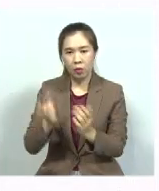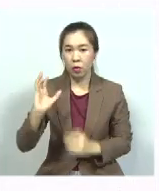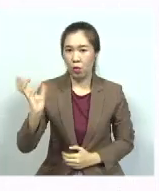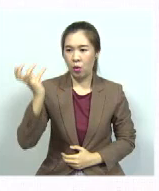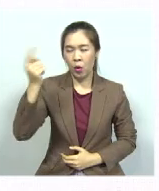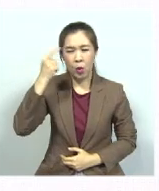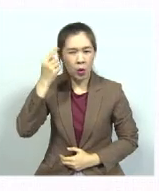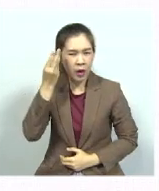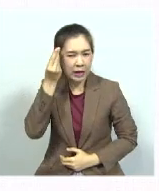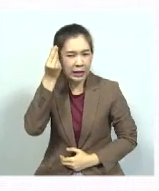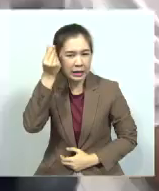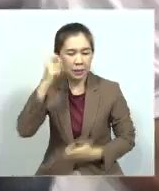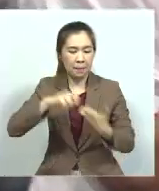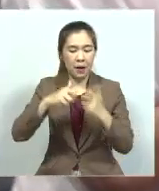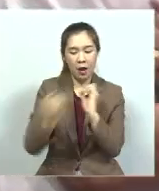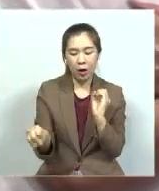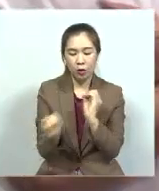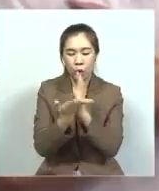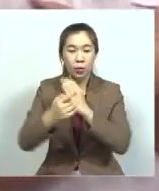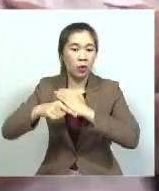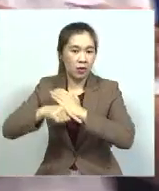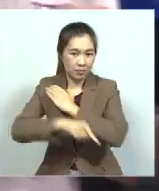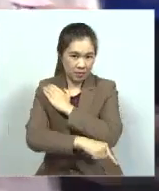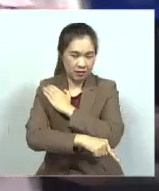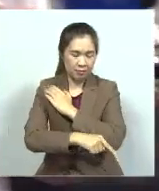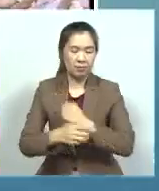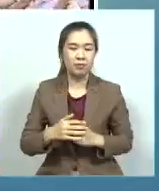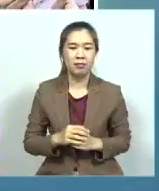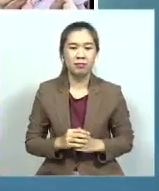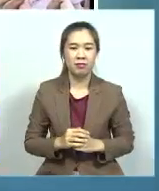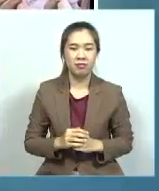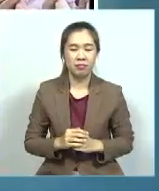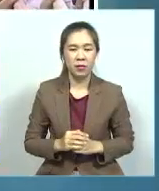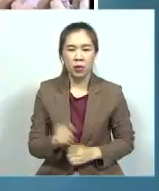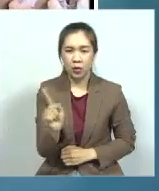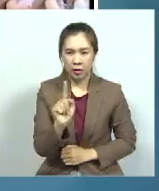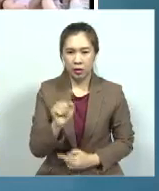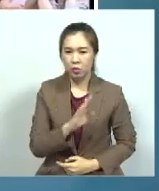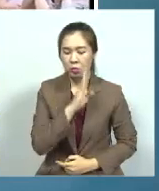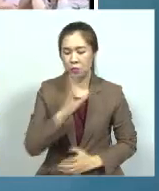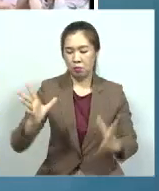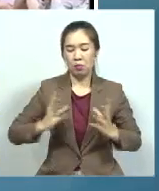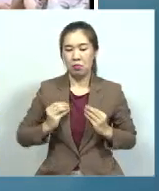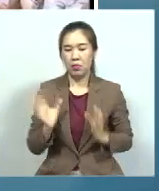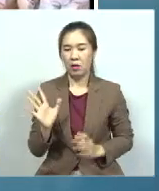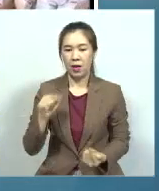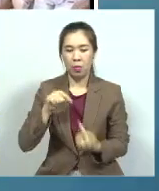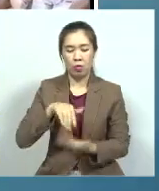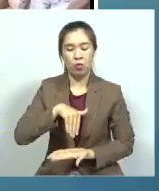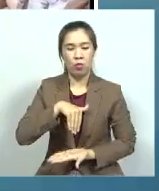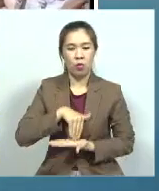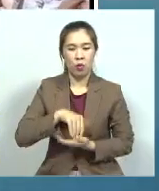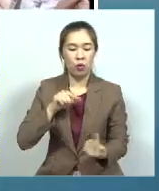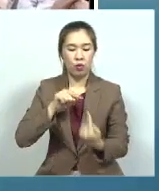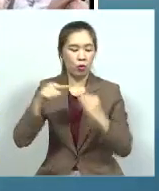กตระหนักถึงความร้ายแรงจากคอร์รัปชันที่แสดงถึงเจตนารมณ์ร่วมกันว่าจะไม่ยอมรับและมีจุดยืนในการต่อ